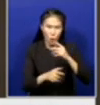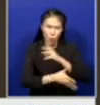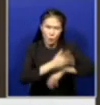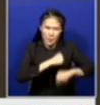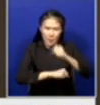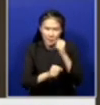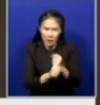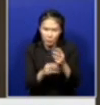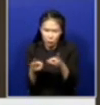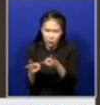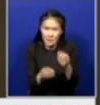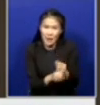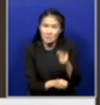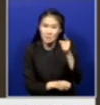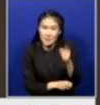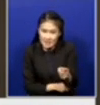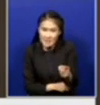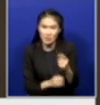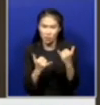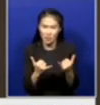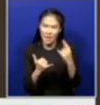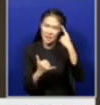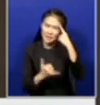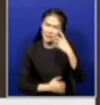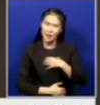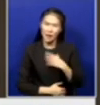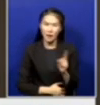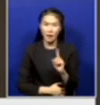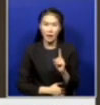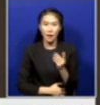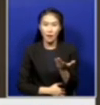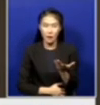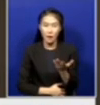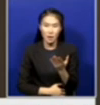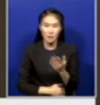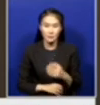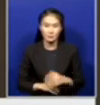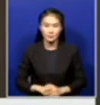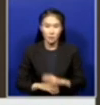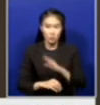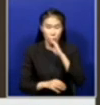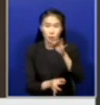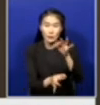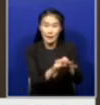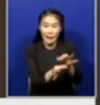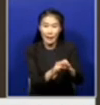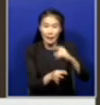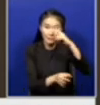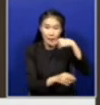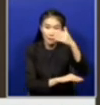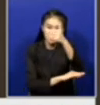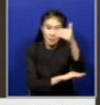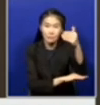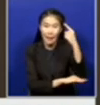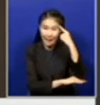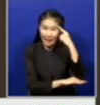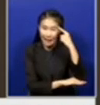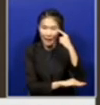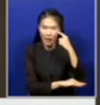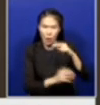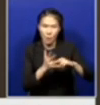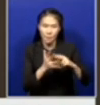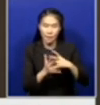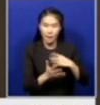ามพระราชกำหนดฉบับนี้ผมมองว่าการที่ธนาคารแห่งประเทศไทยได้